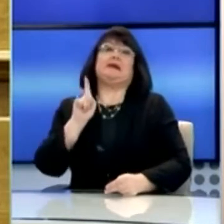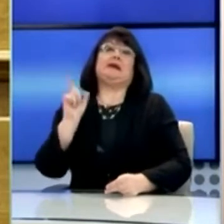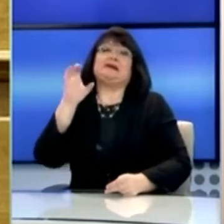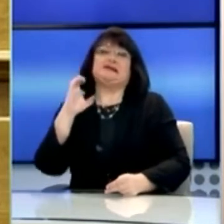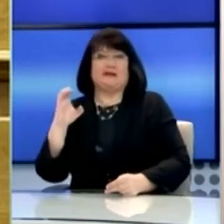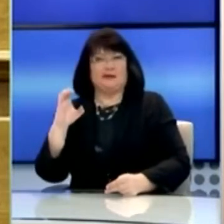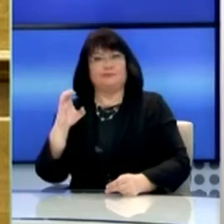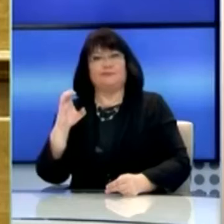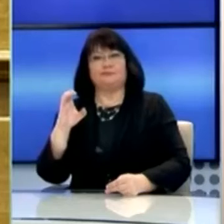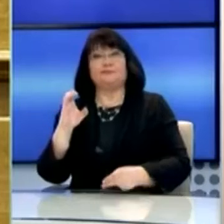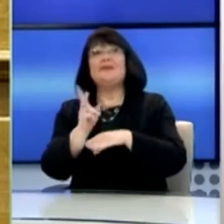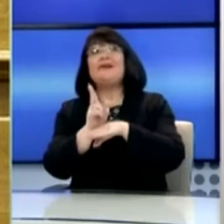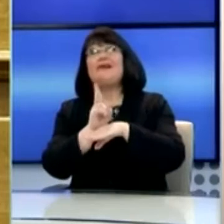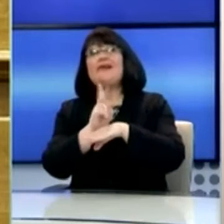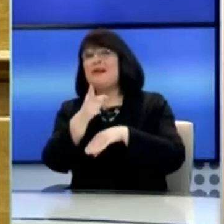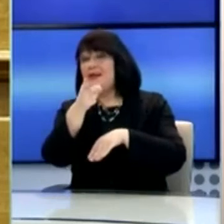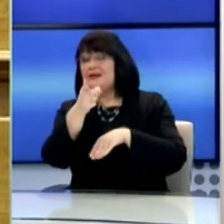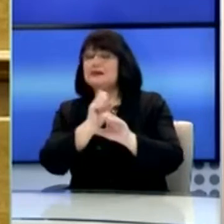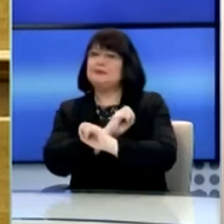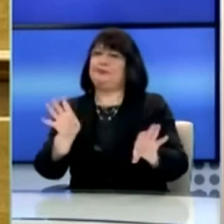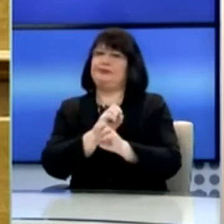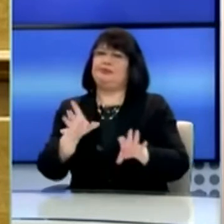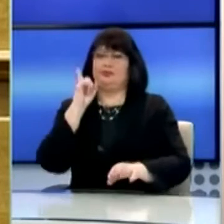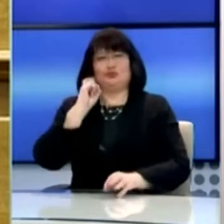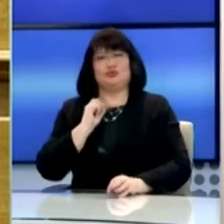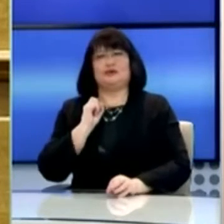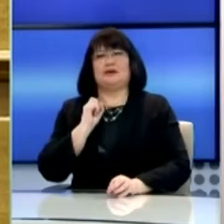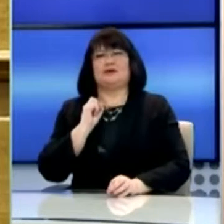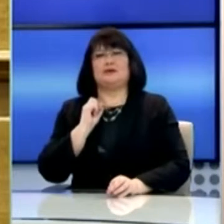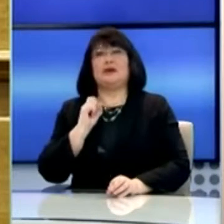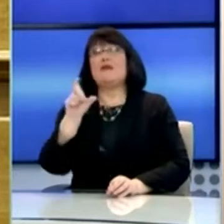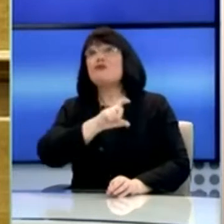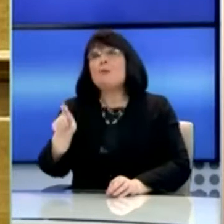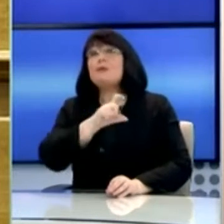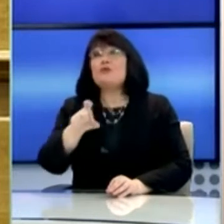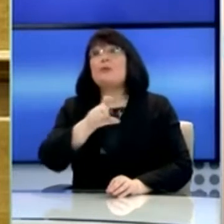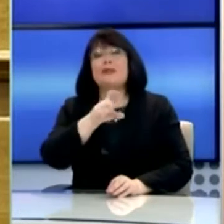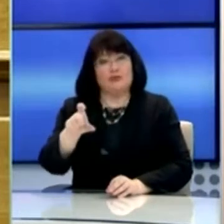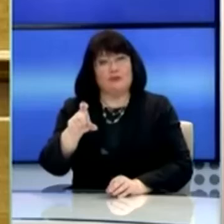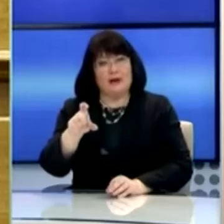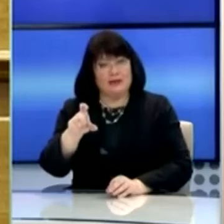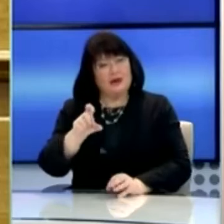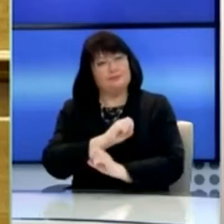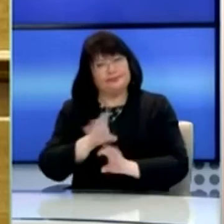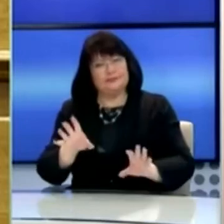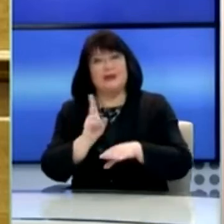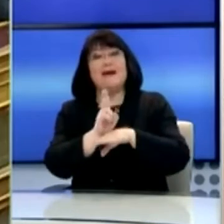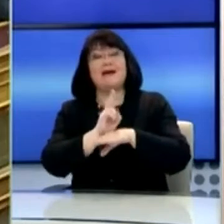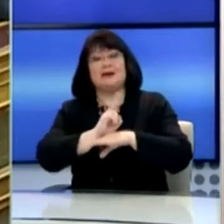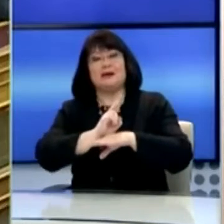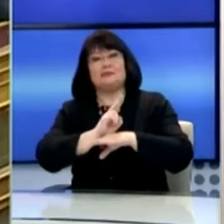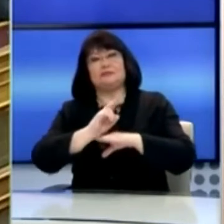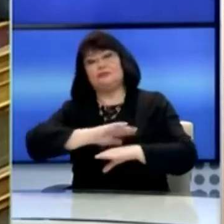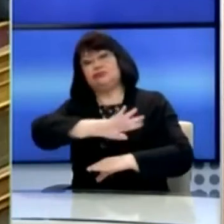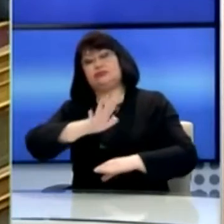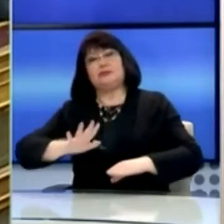ότι αυτοί οι χάρτες δημοσιοποιούνται κάθε εβδομάδα. Σήμερα λοιπόν, αυτήν